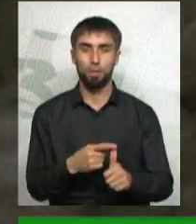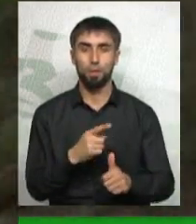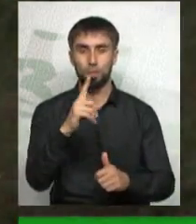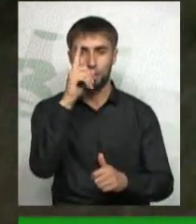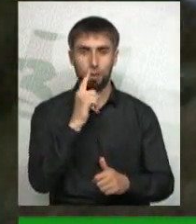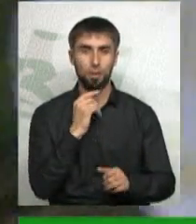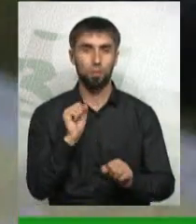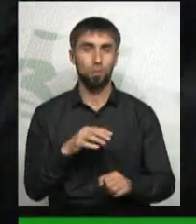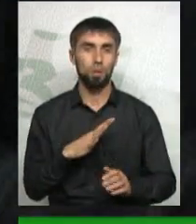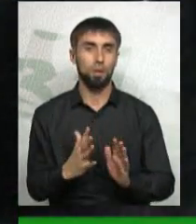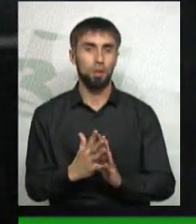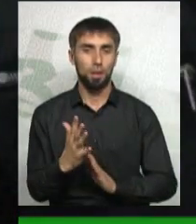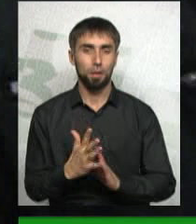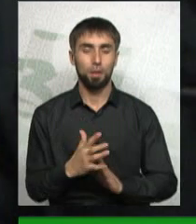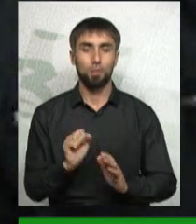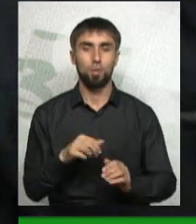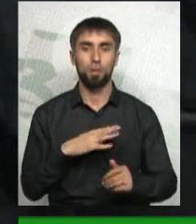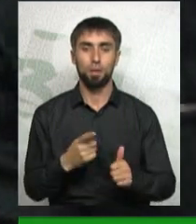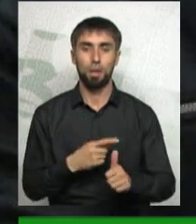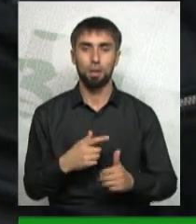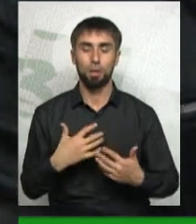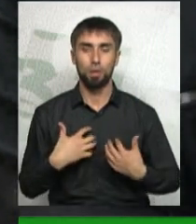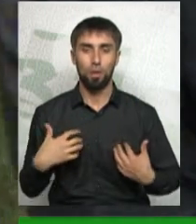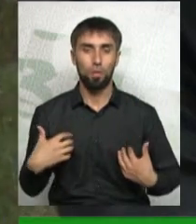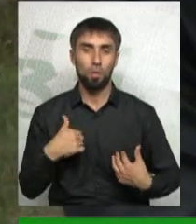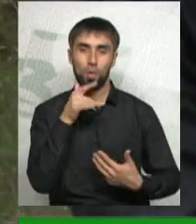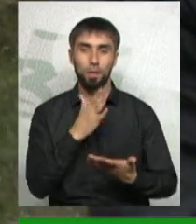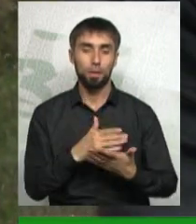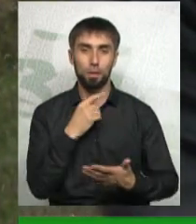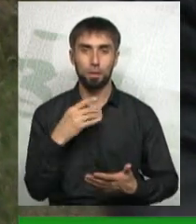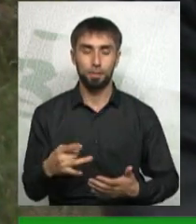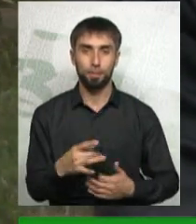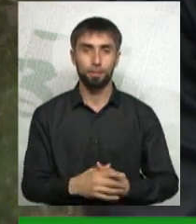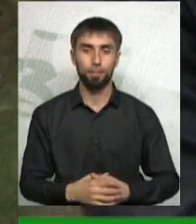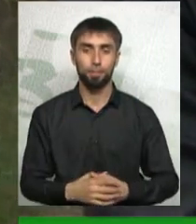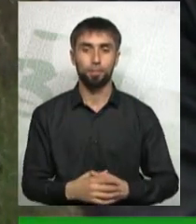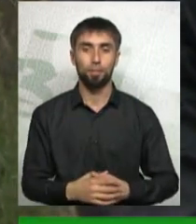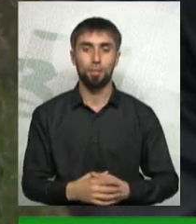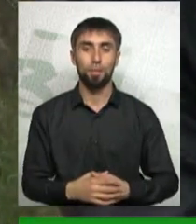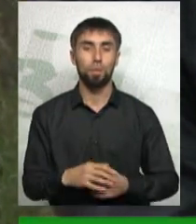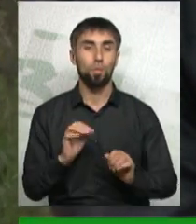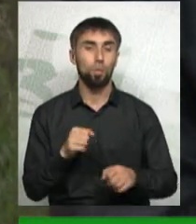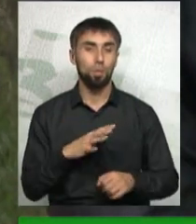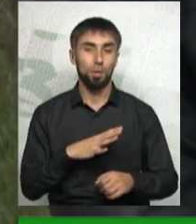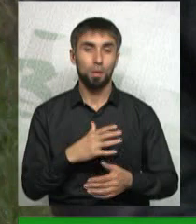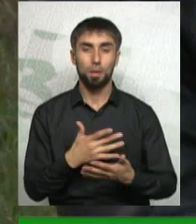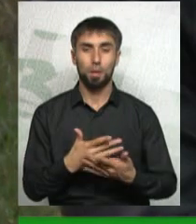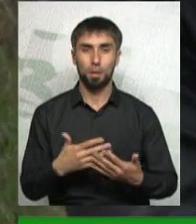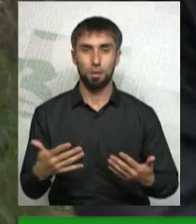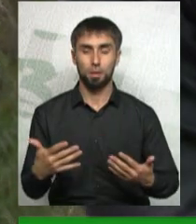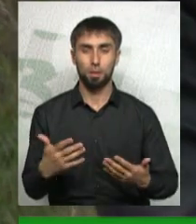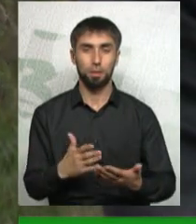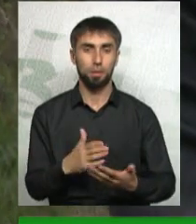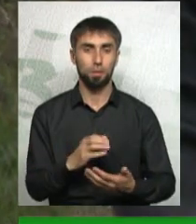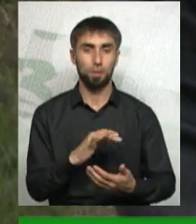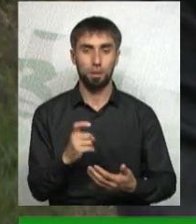месяцев, названия растений, названия животных, которые обитают на территории республики. То есть это может быть в абсолютно различных сферах.